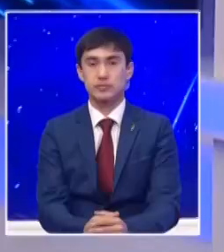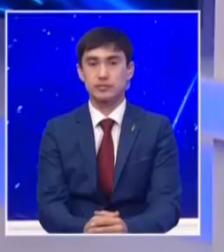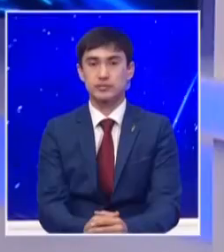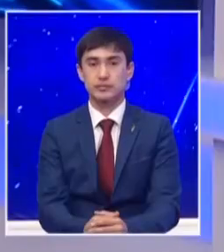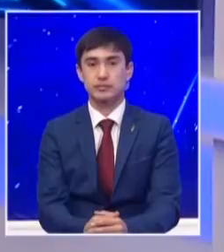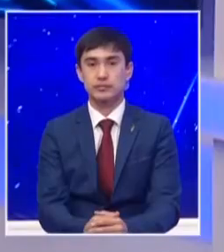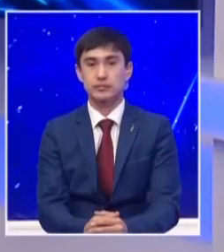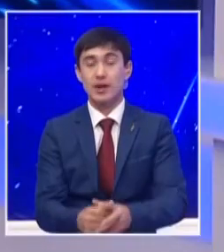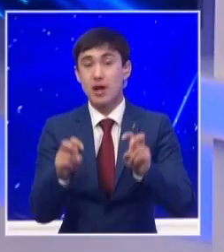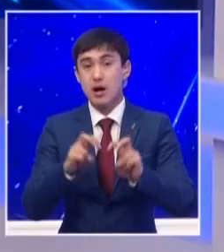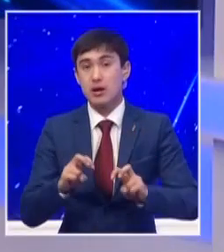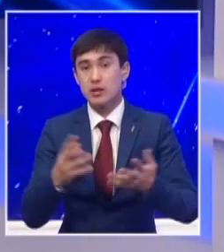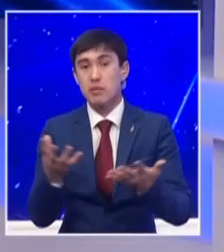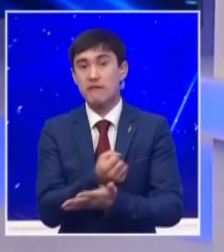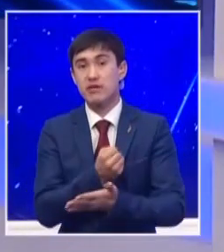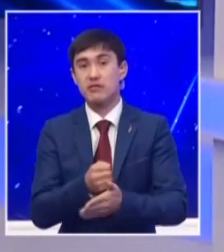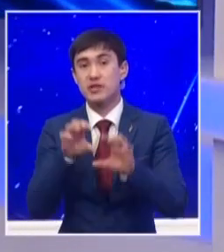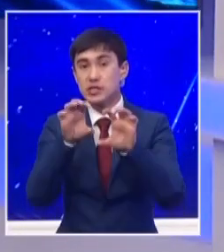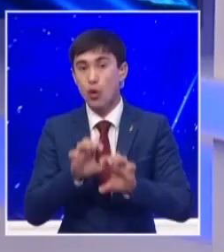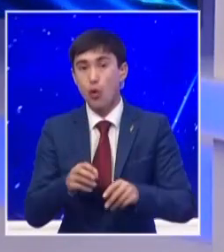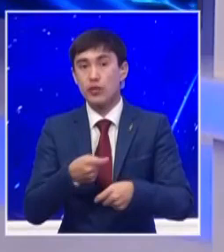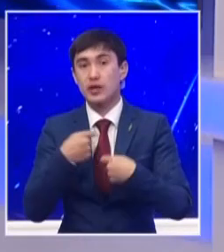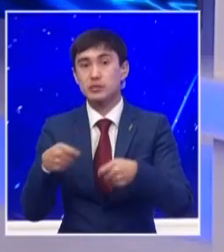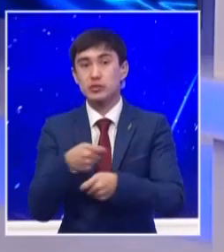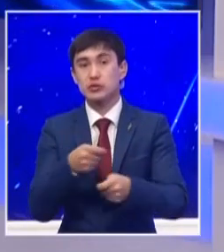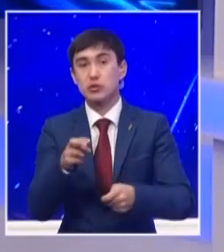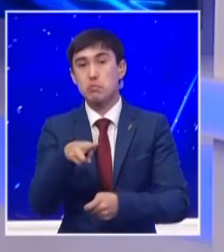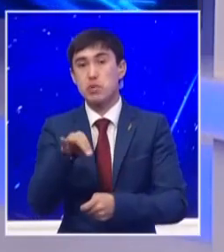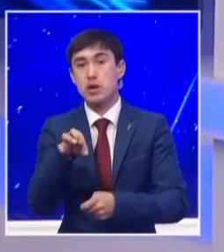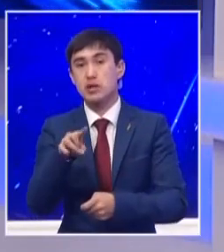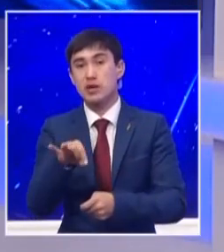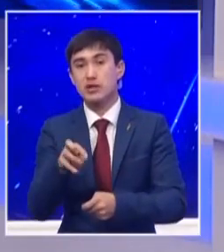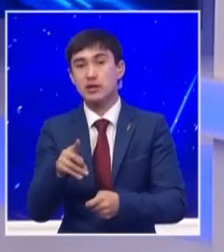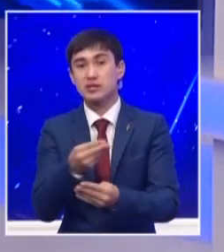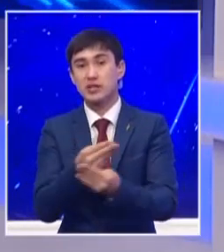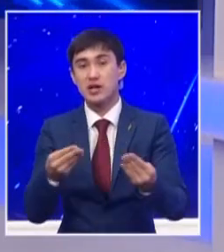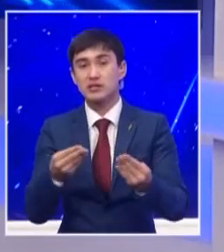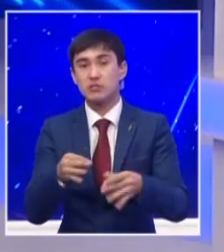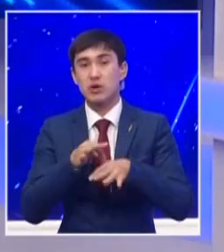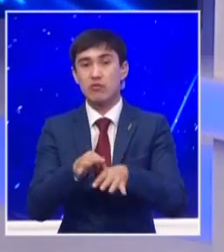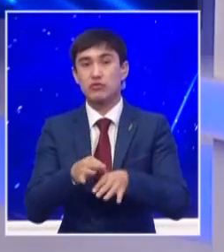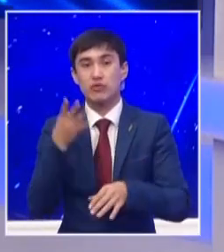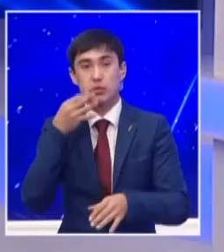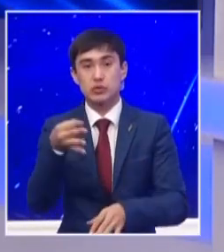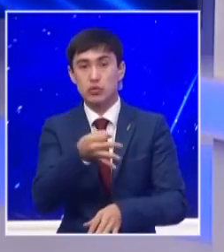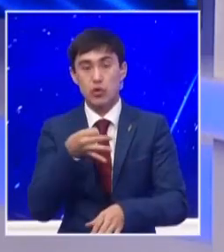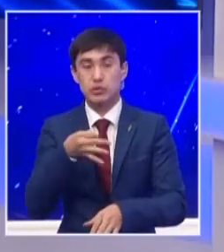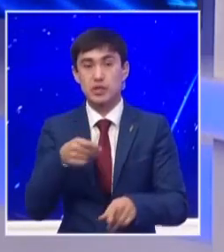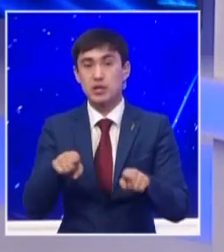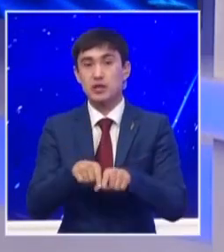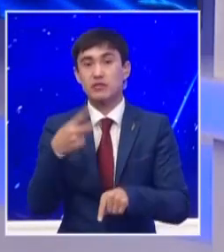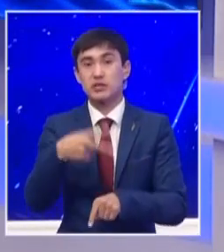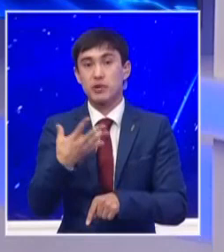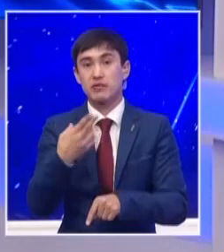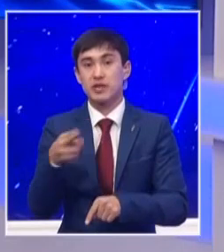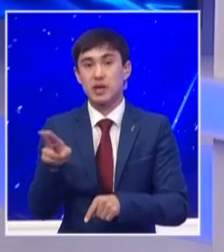область рейды по выявлению незаконного распространения пиротехнических средств проводятся И в Алматинской области